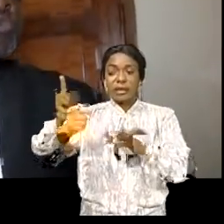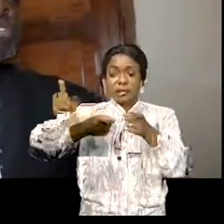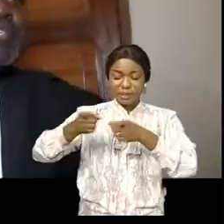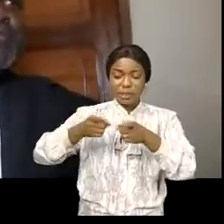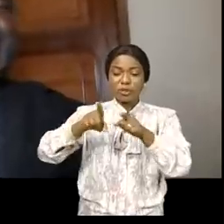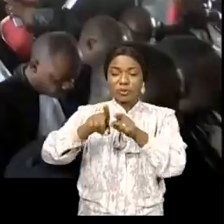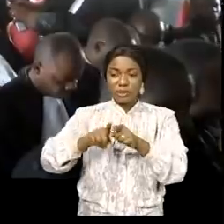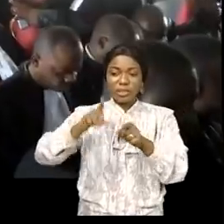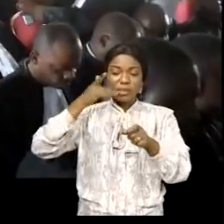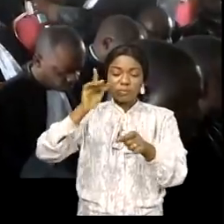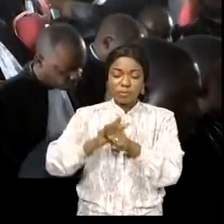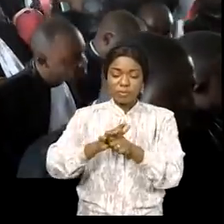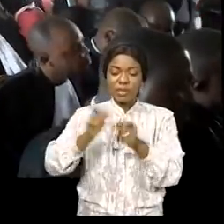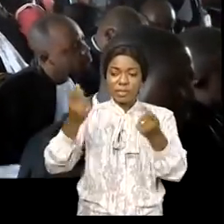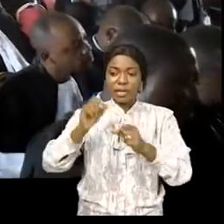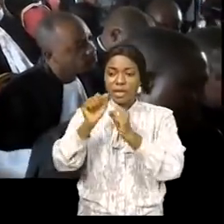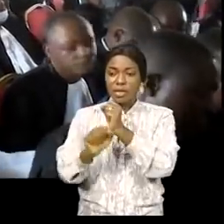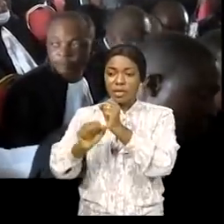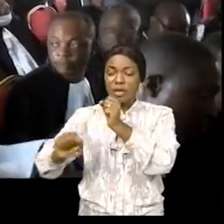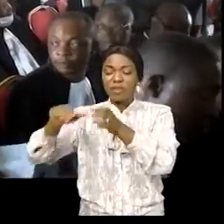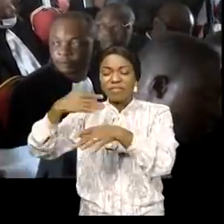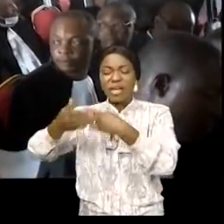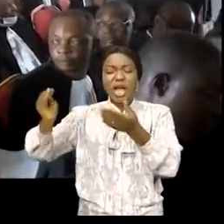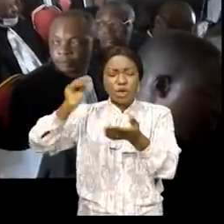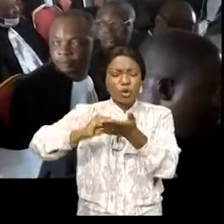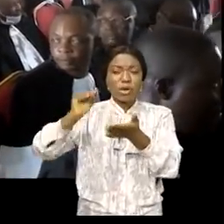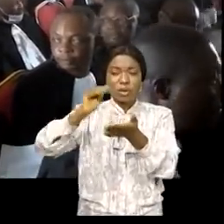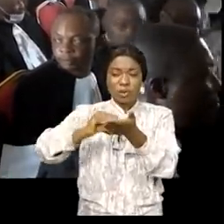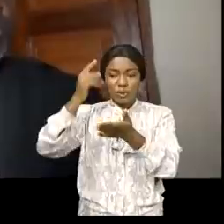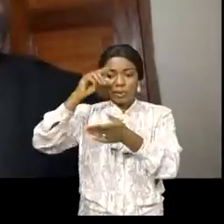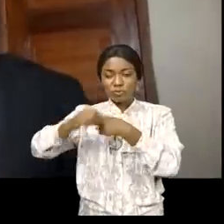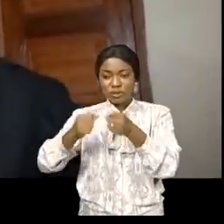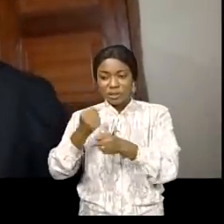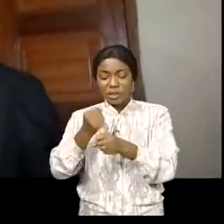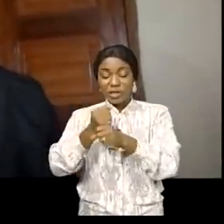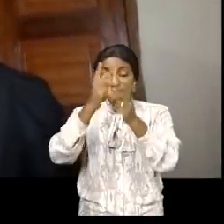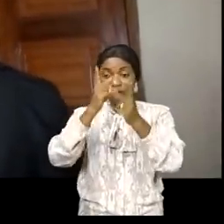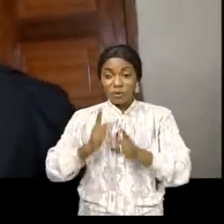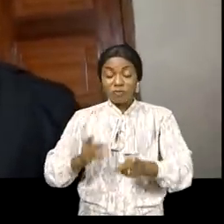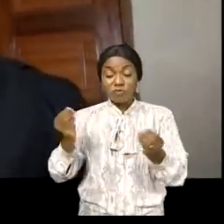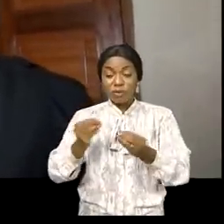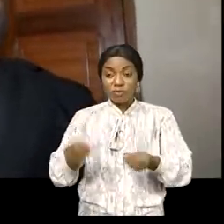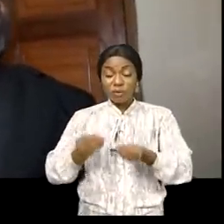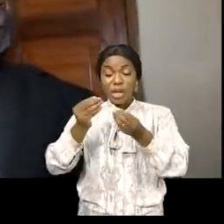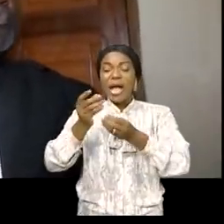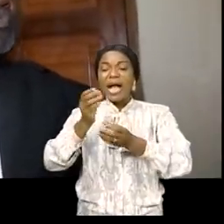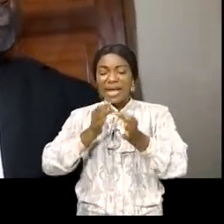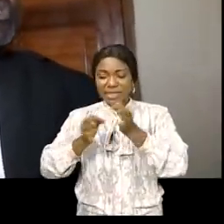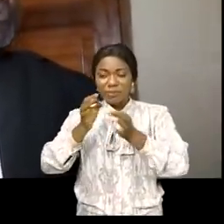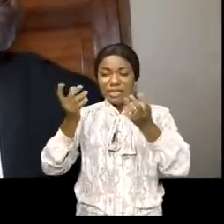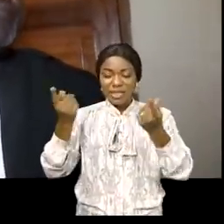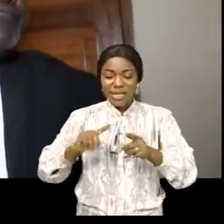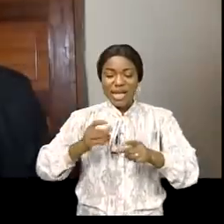promis lors de sa campagne électorale de faire plus pour la valorisation de la profession. Il livre ainsi ses impressions après sa